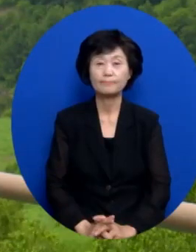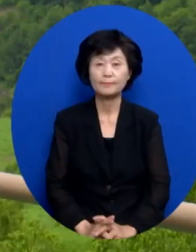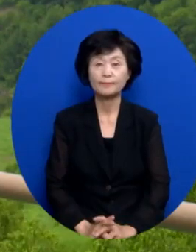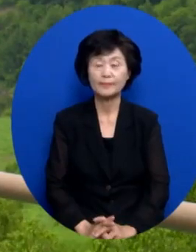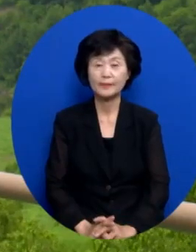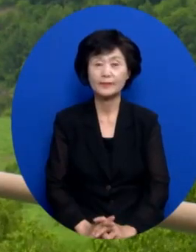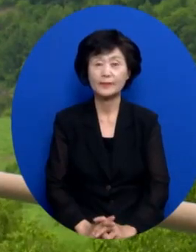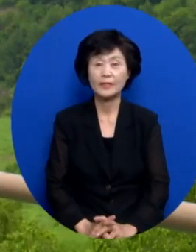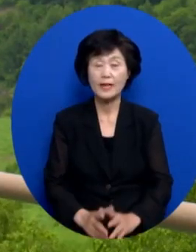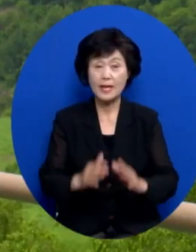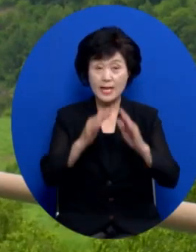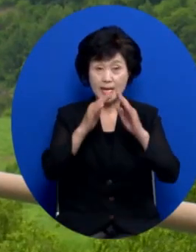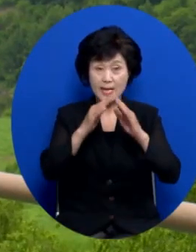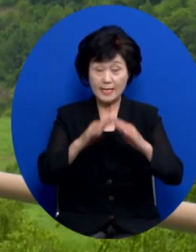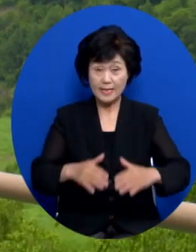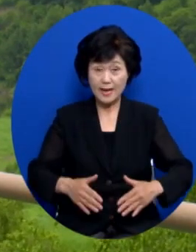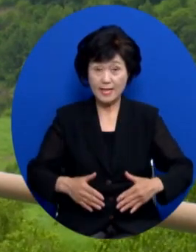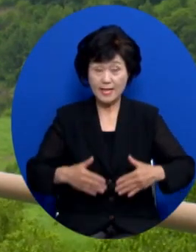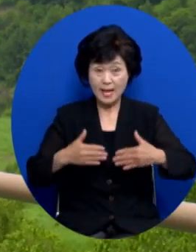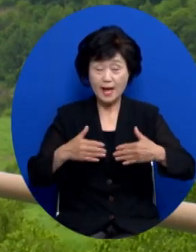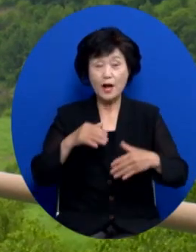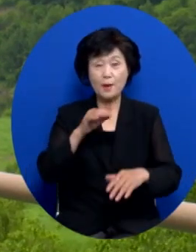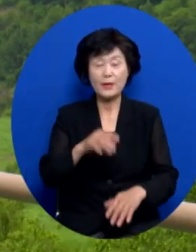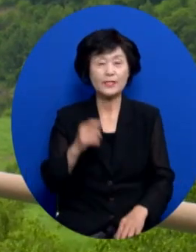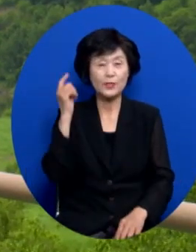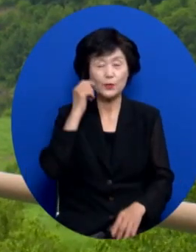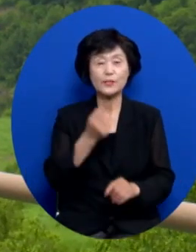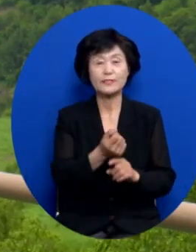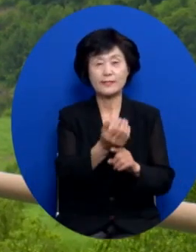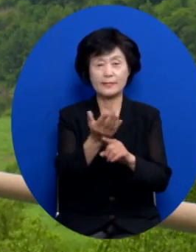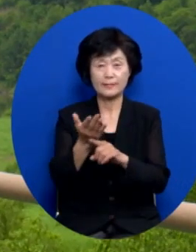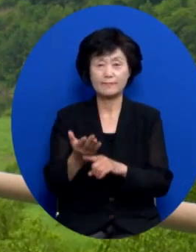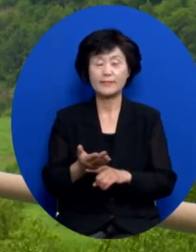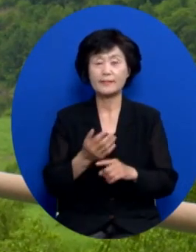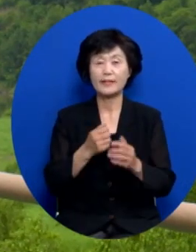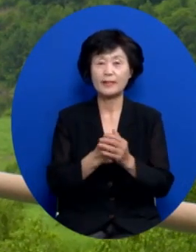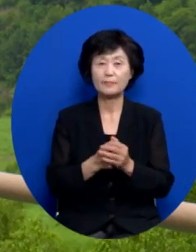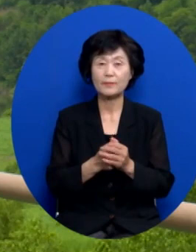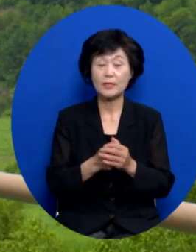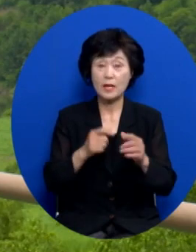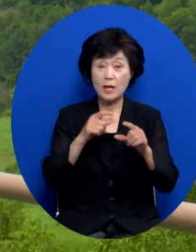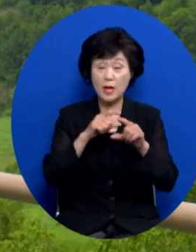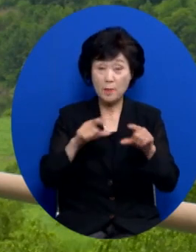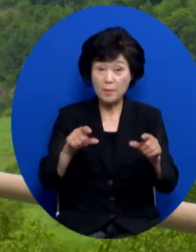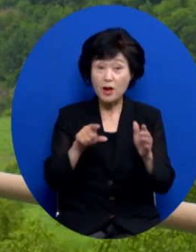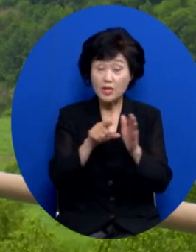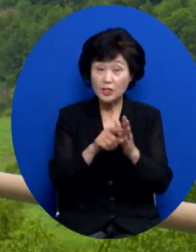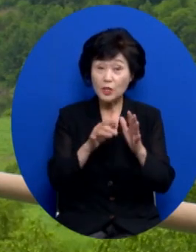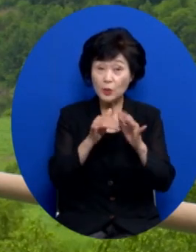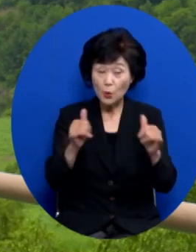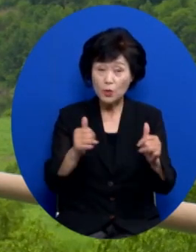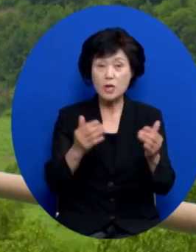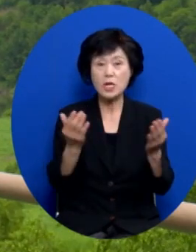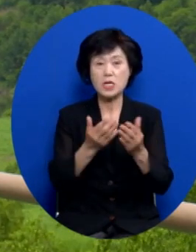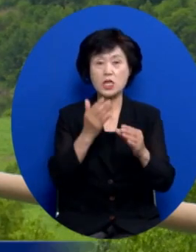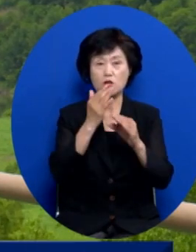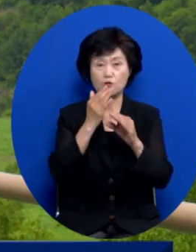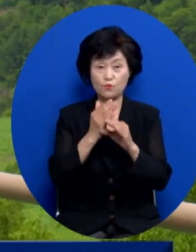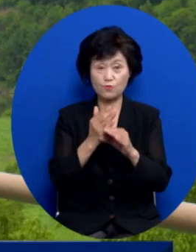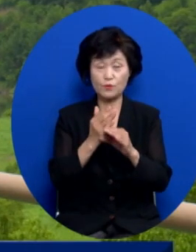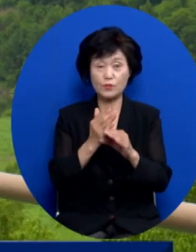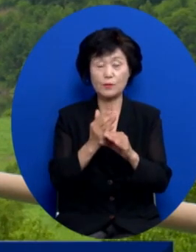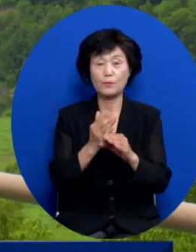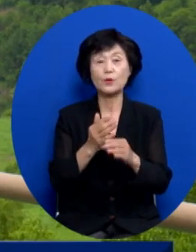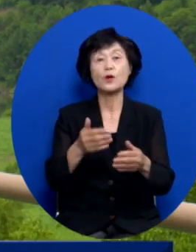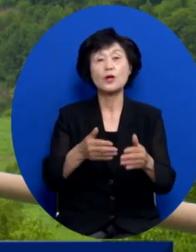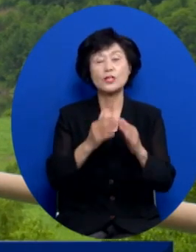네, 오늘은 전남 구례군에서 호남 지역 교계 소식 전해드립니다. 평신도를 능동적 사역 주체로 세우며 부흥하는 교회가